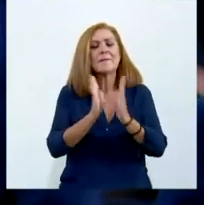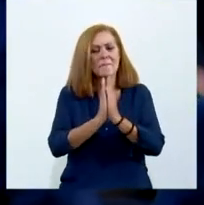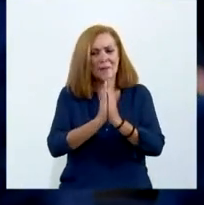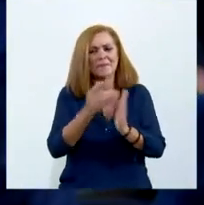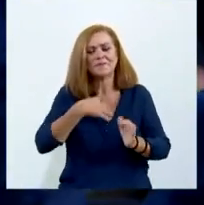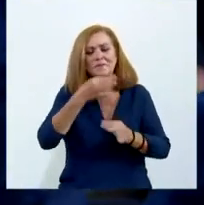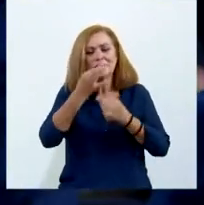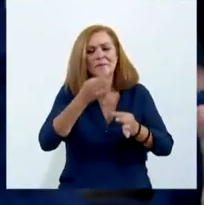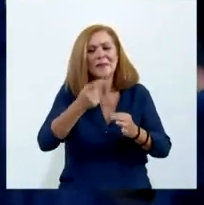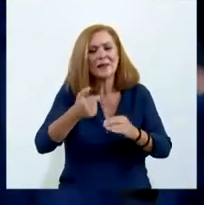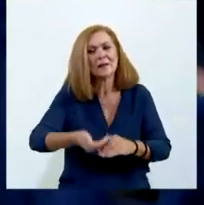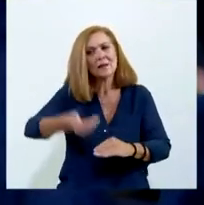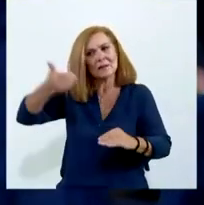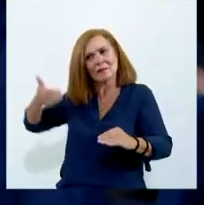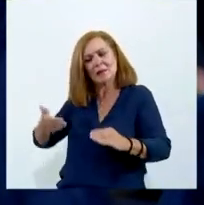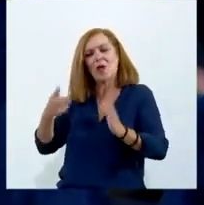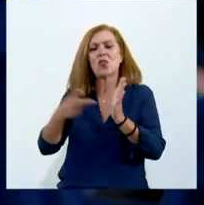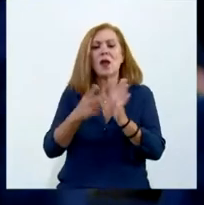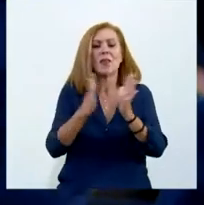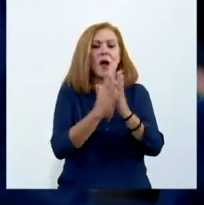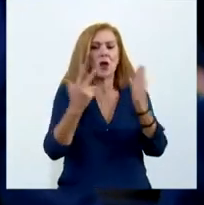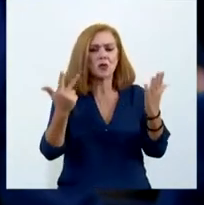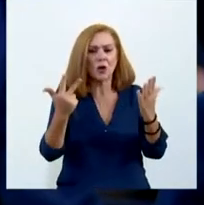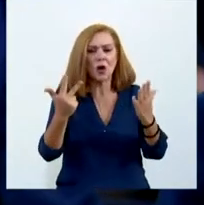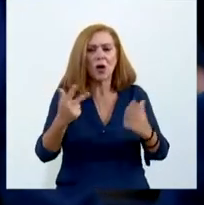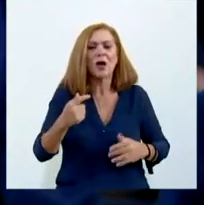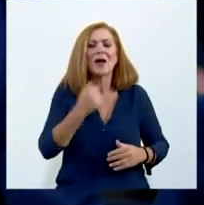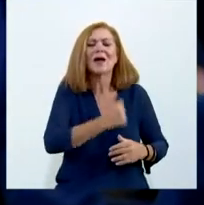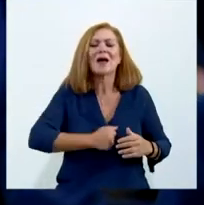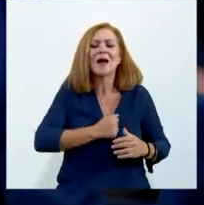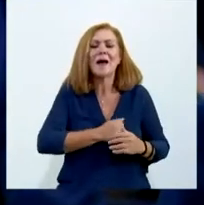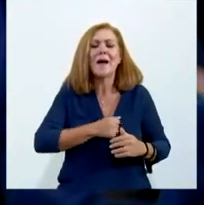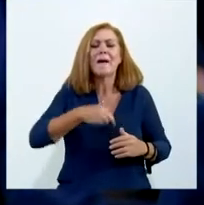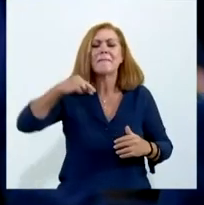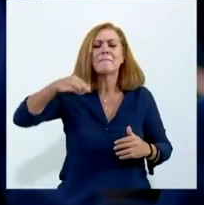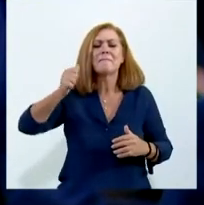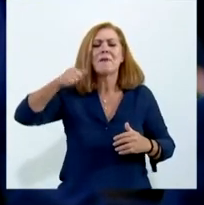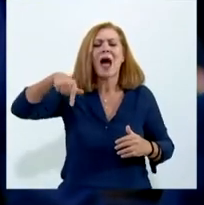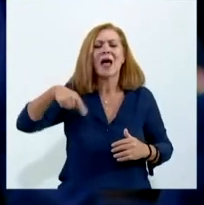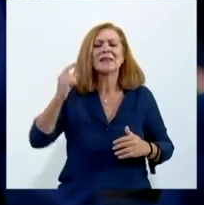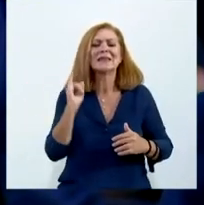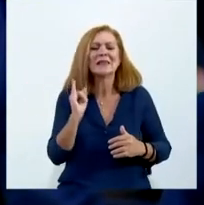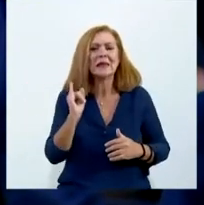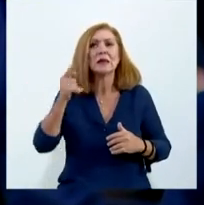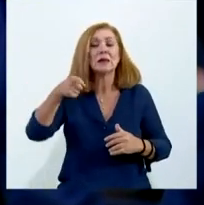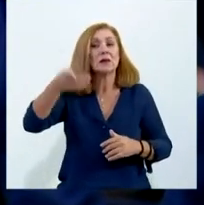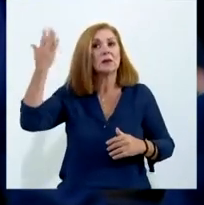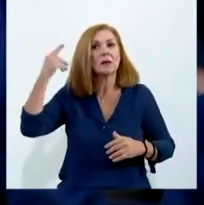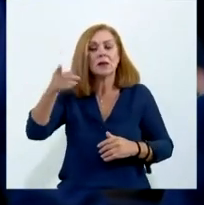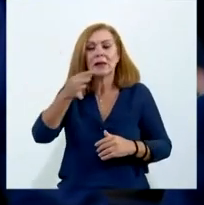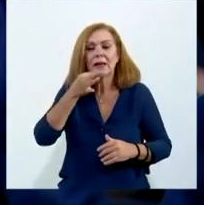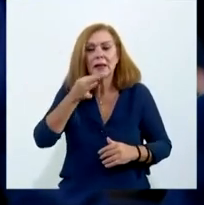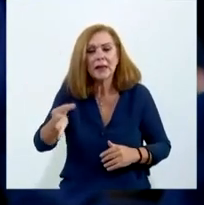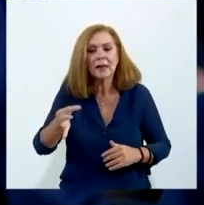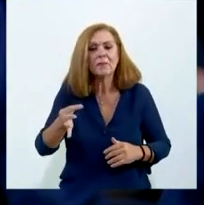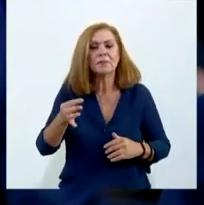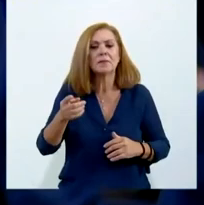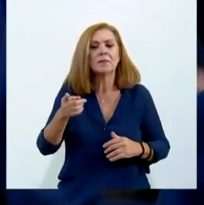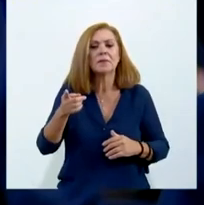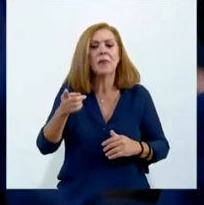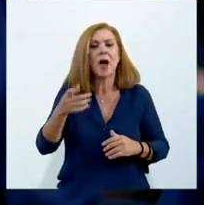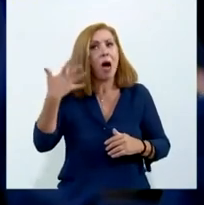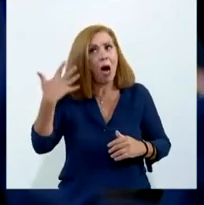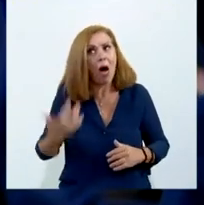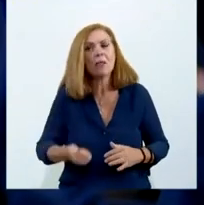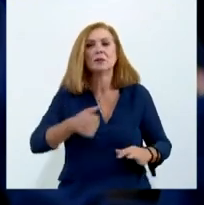πίσω, να σας πάω στο 2018, μετά την τραγωδία στο Μάτι, όπου εκεί είχατε εγγυηθεί ότι έχετε ένα